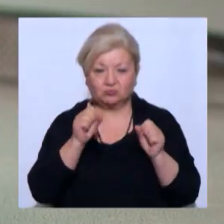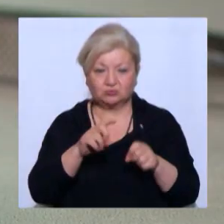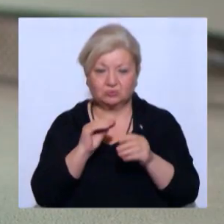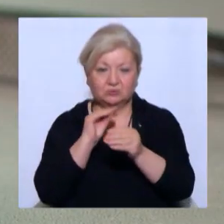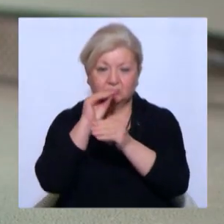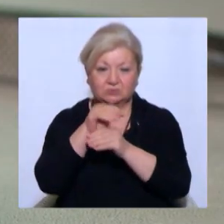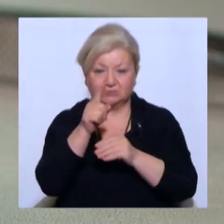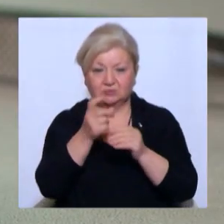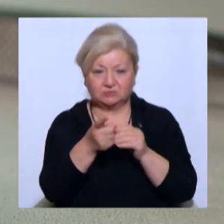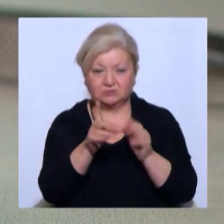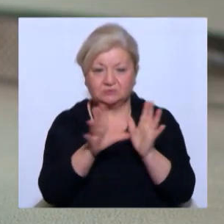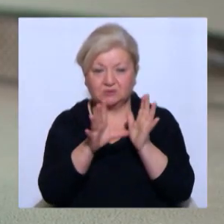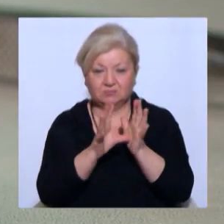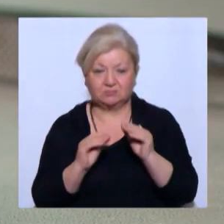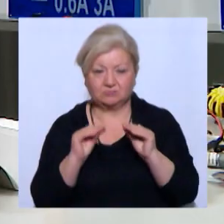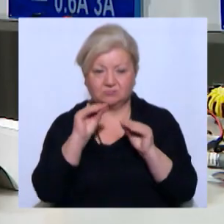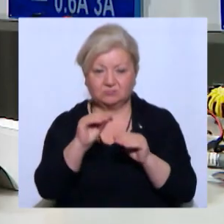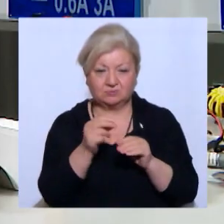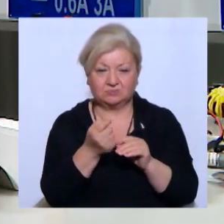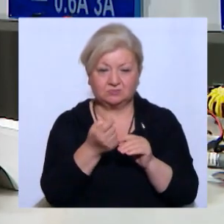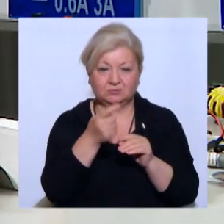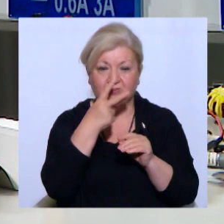პატარა შადრევანს. ეხლა მოუმატოთ ამპლიტუდა